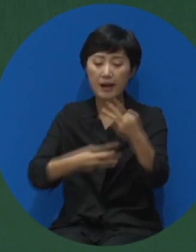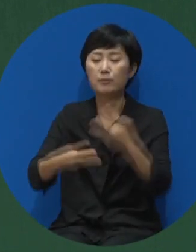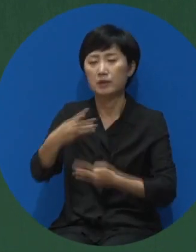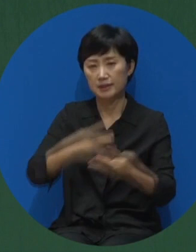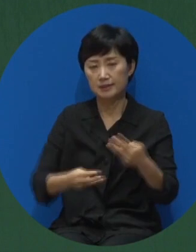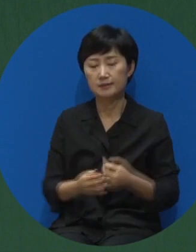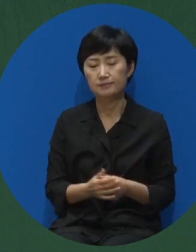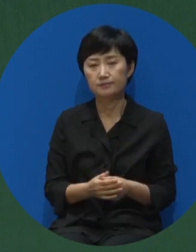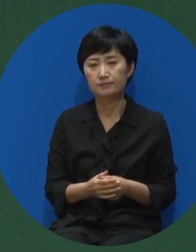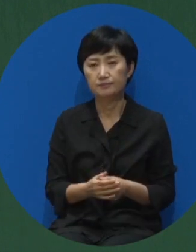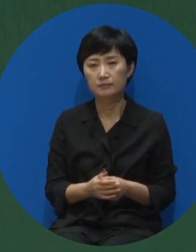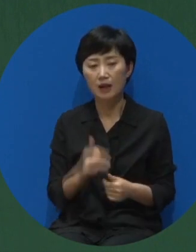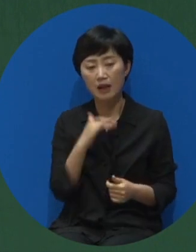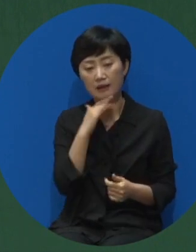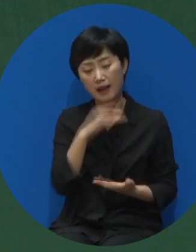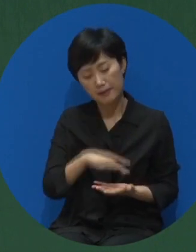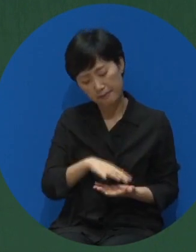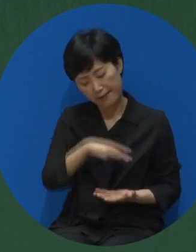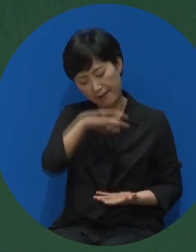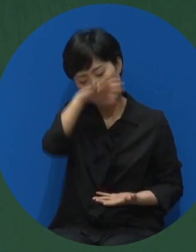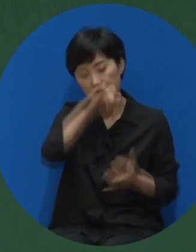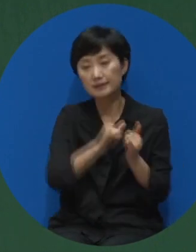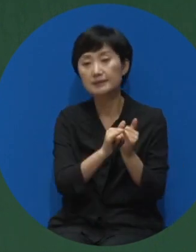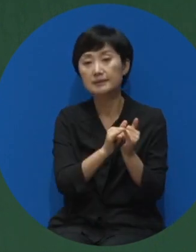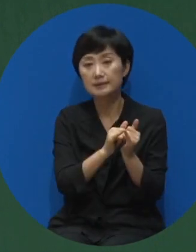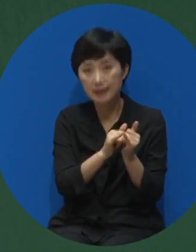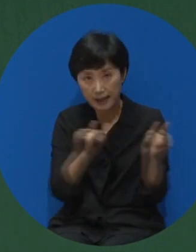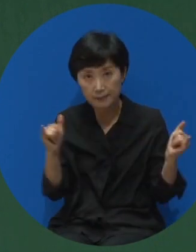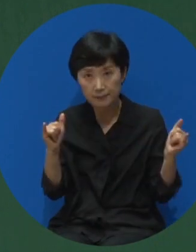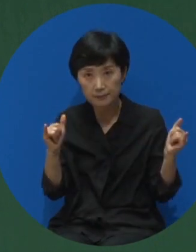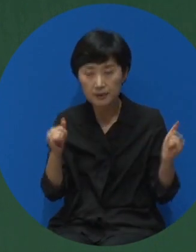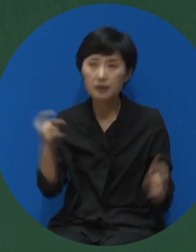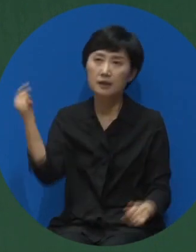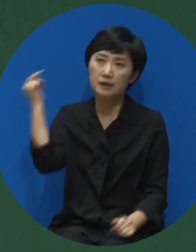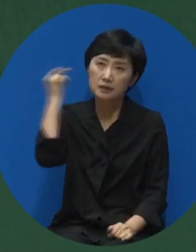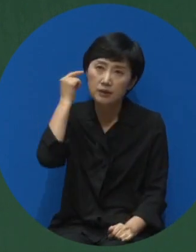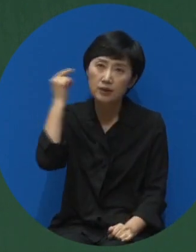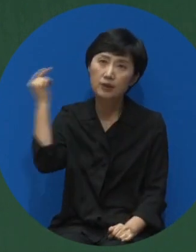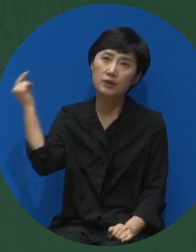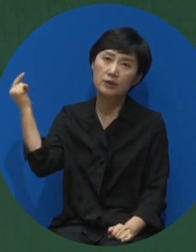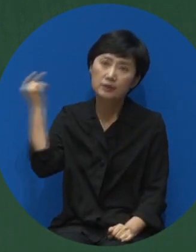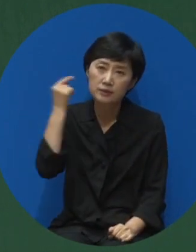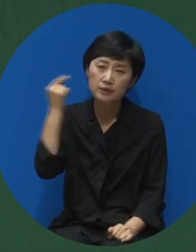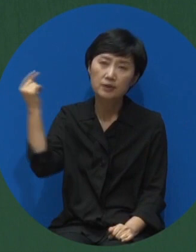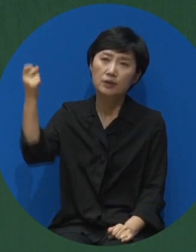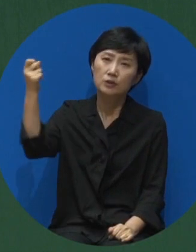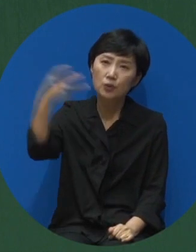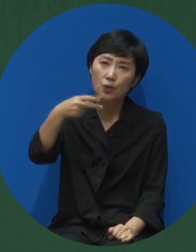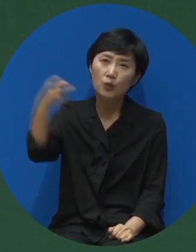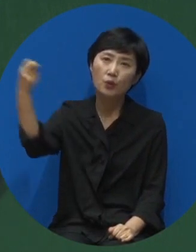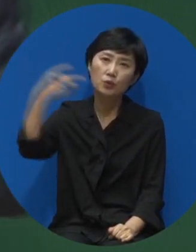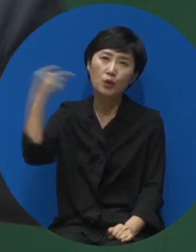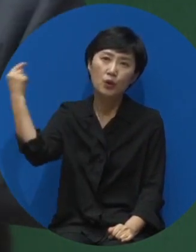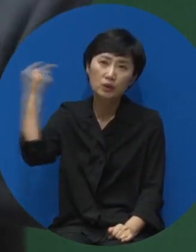こちらがレブナントの内容であります. 나이 많은 사람들은 도덕고 떠들어도 잘 안 되잖아요.